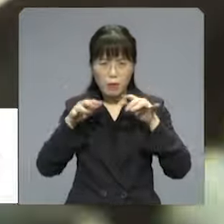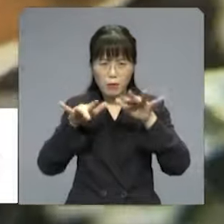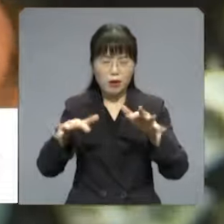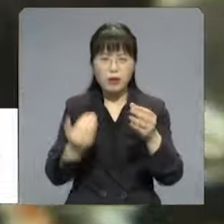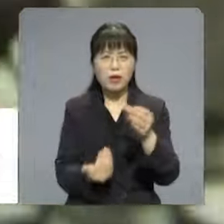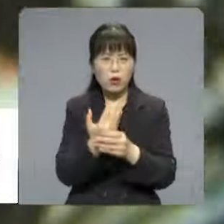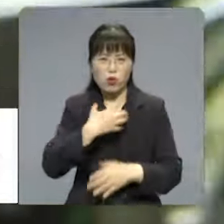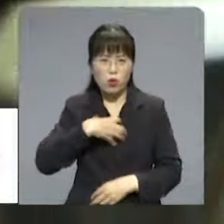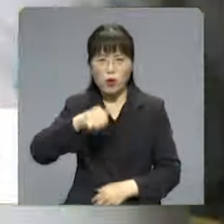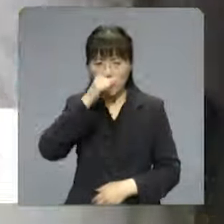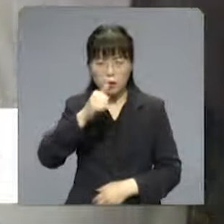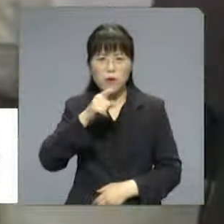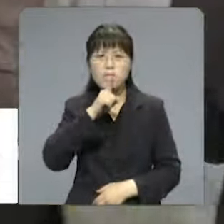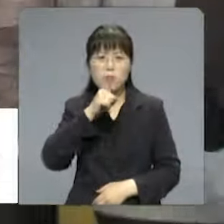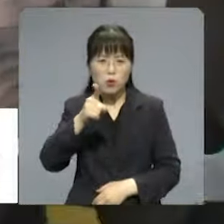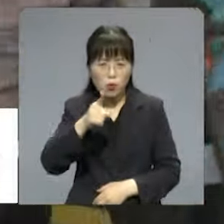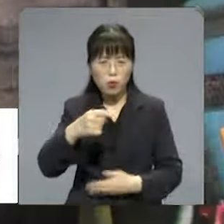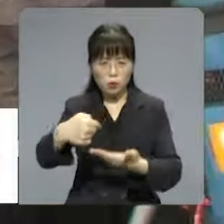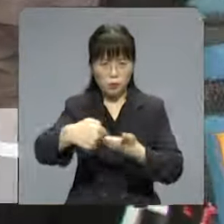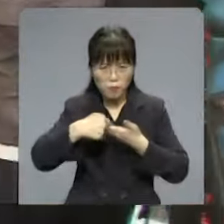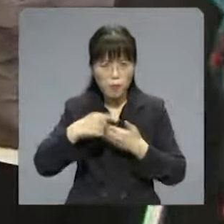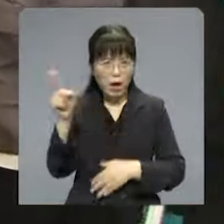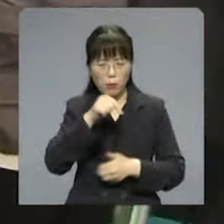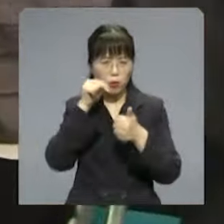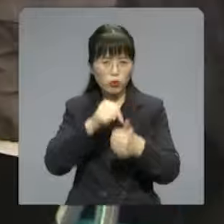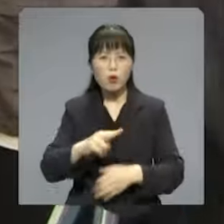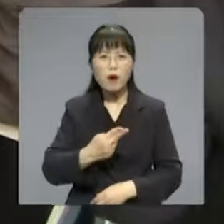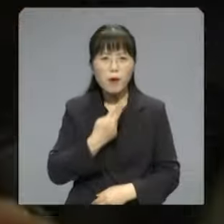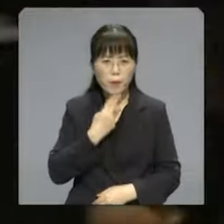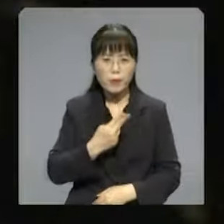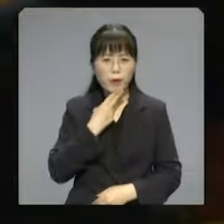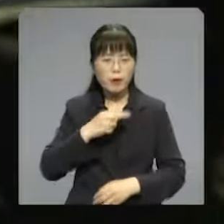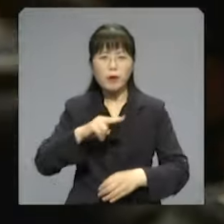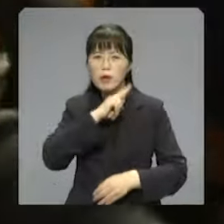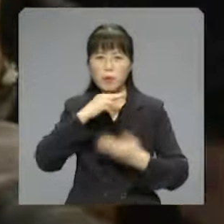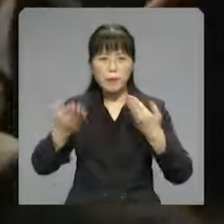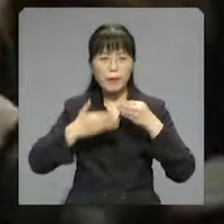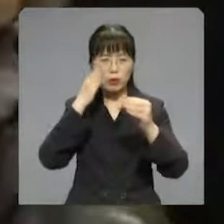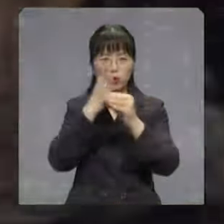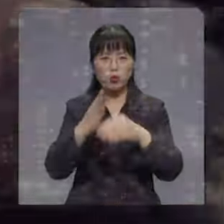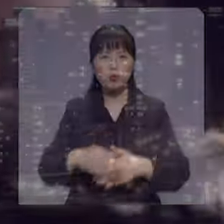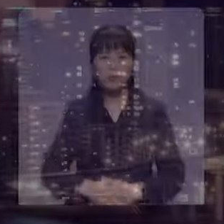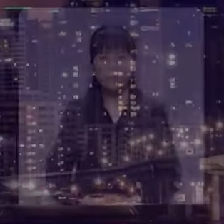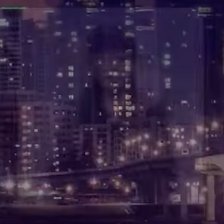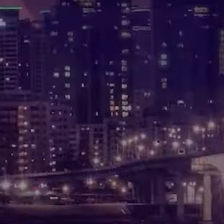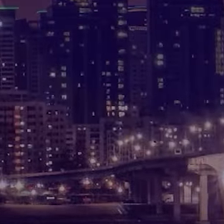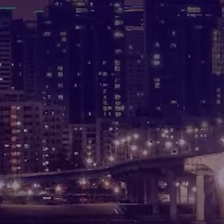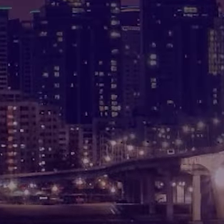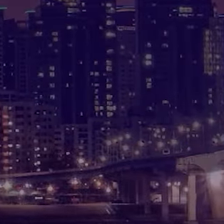사고 우려가 있는 것을 보고받고도 아무런 조치를 취하지 않은 혐의를 받습니다.